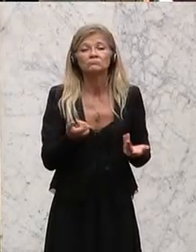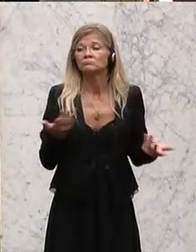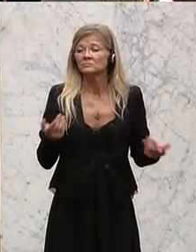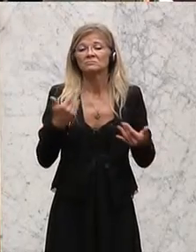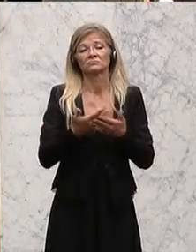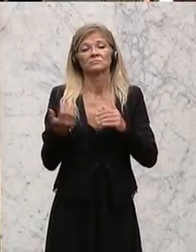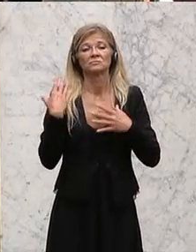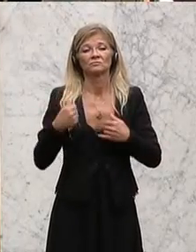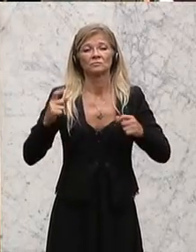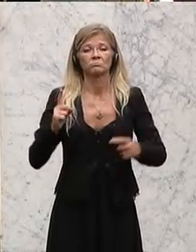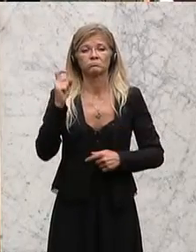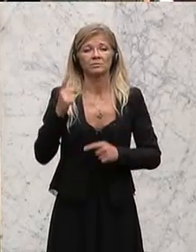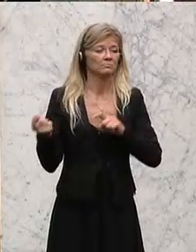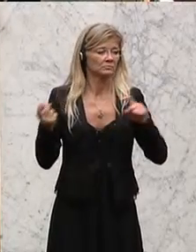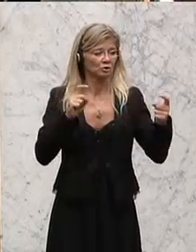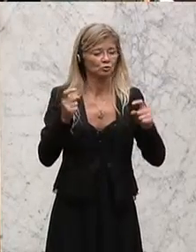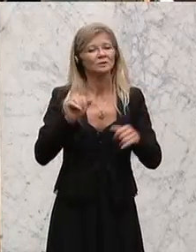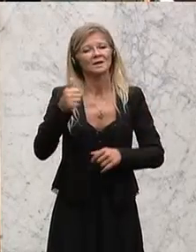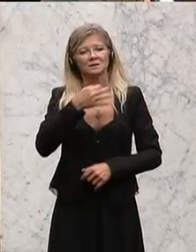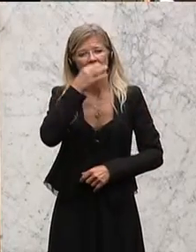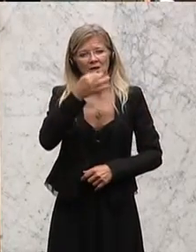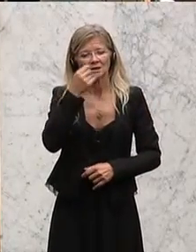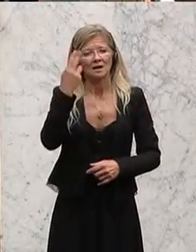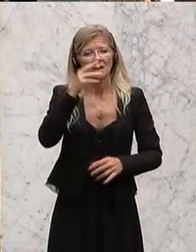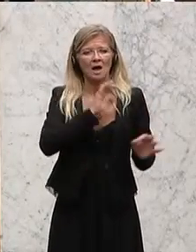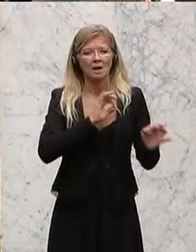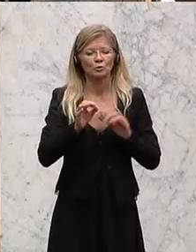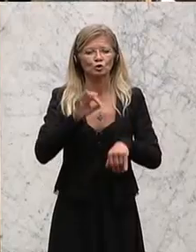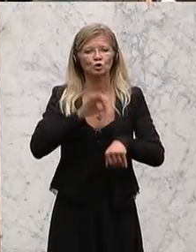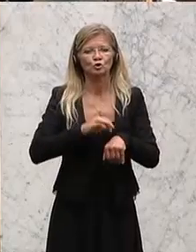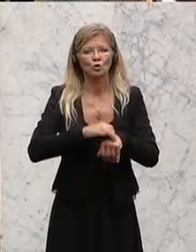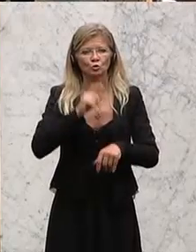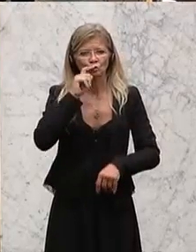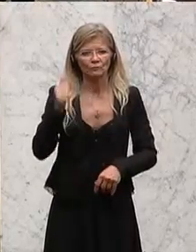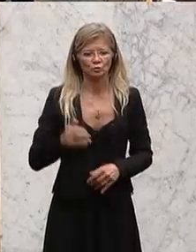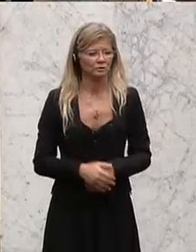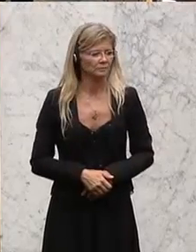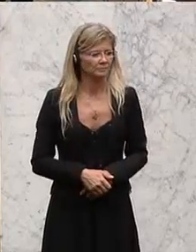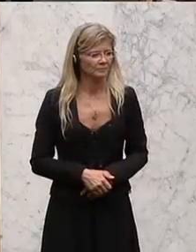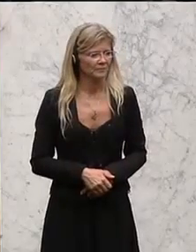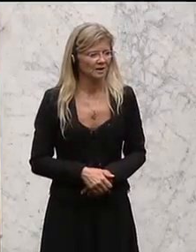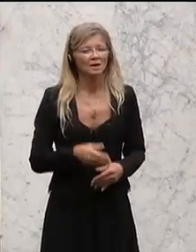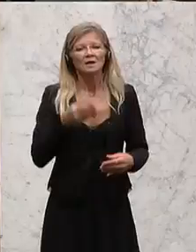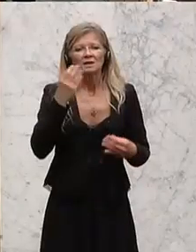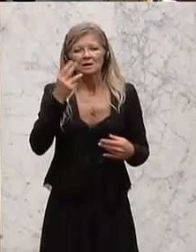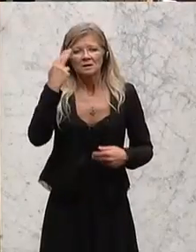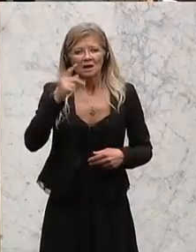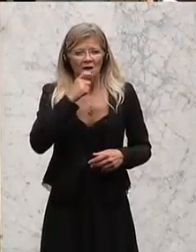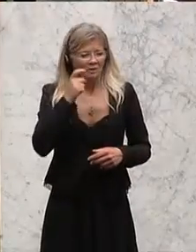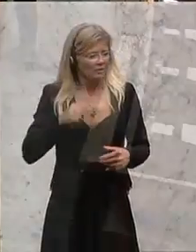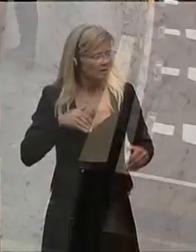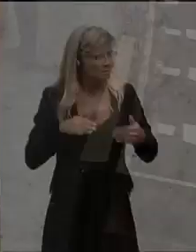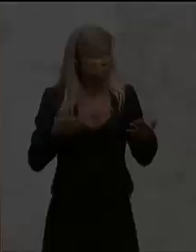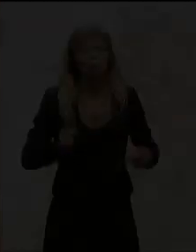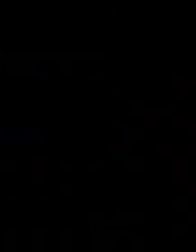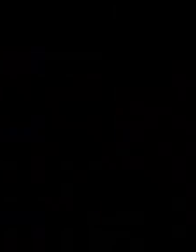erster Redner, Abgeordneter Dr. Fuchs. Danke, Herr Präsident. Beenden die Live-Übertragung der Parlamentssitzung.